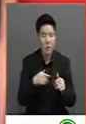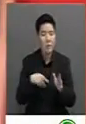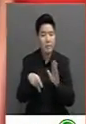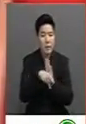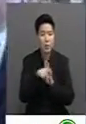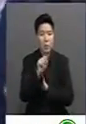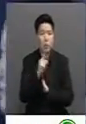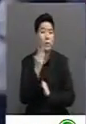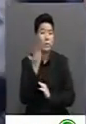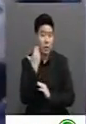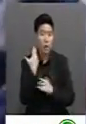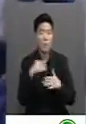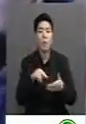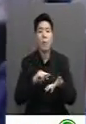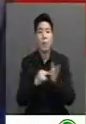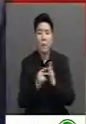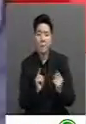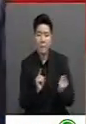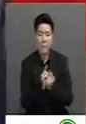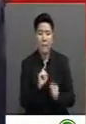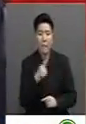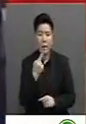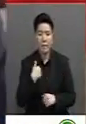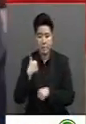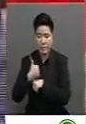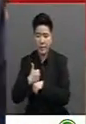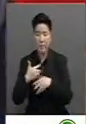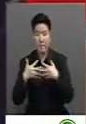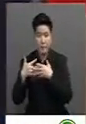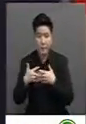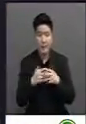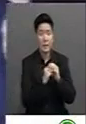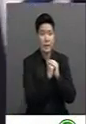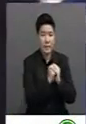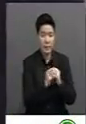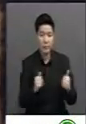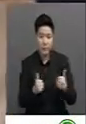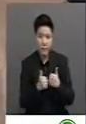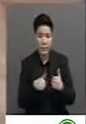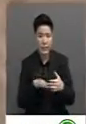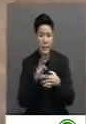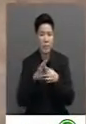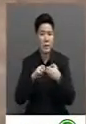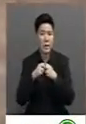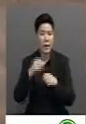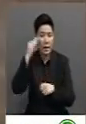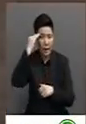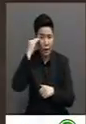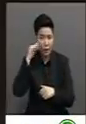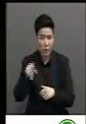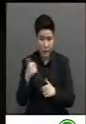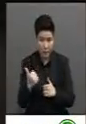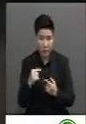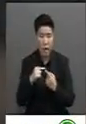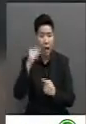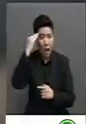และวันศุกร์ถือเป็นการพบกันครั้งแรกของสองผู้นำท่ามกลางสถานการณ์ตึงเครียดบนคาบสมุทรเกาหลีจากการ